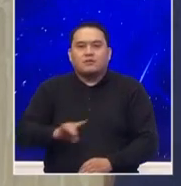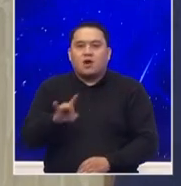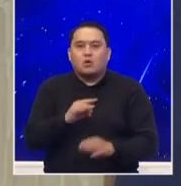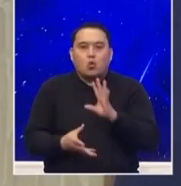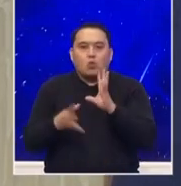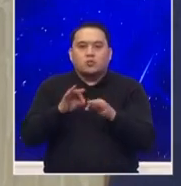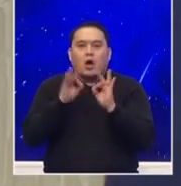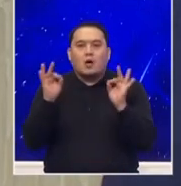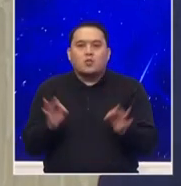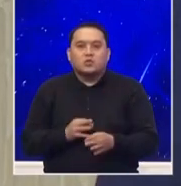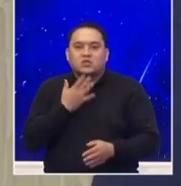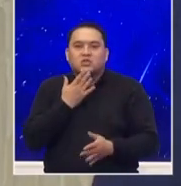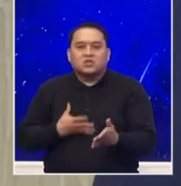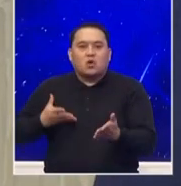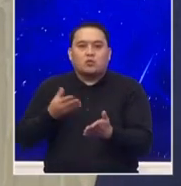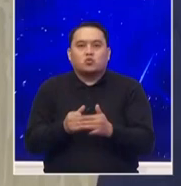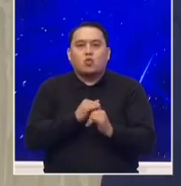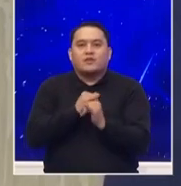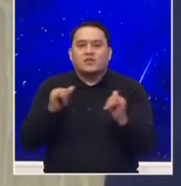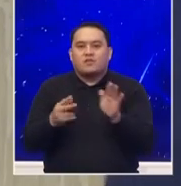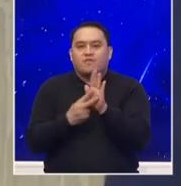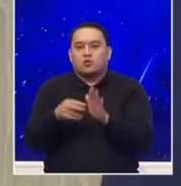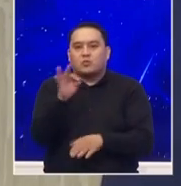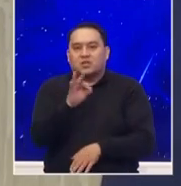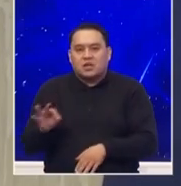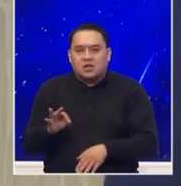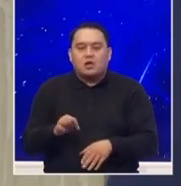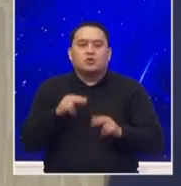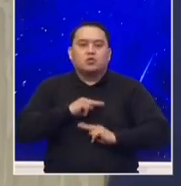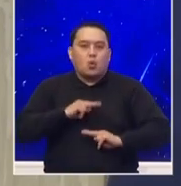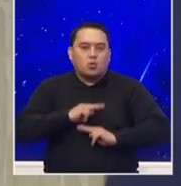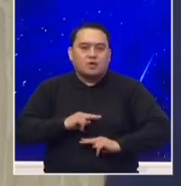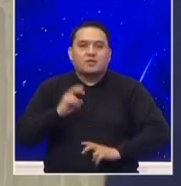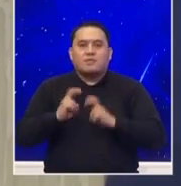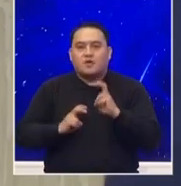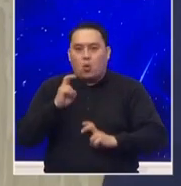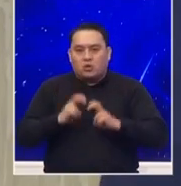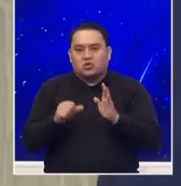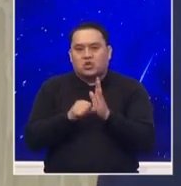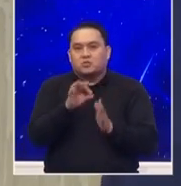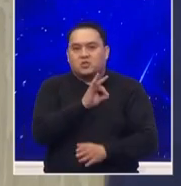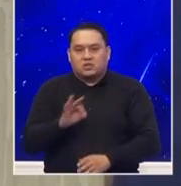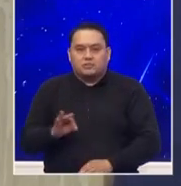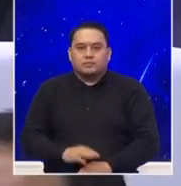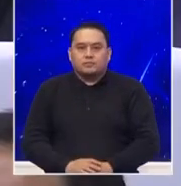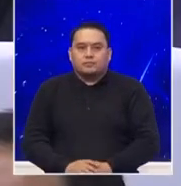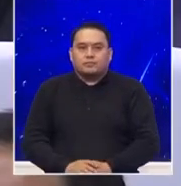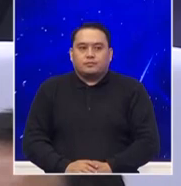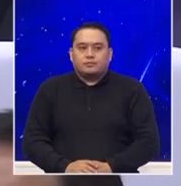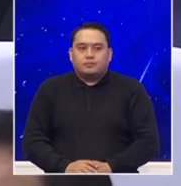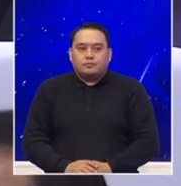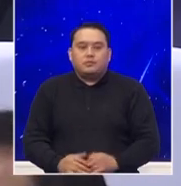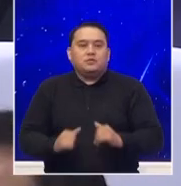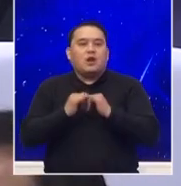результате объем несырьевого экспорта будет расти на 8%, производительность труда в обрабатывающей промышленности на 6%.